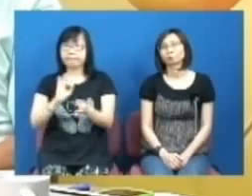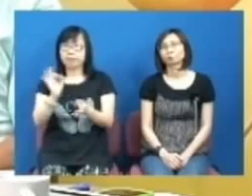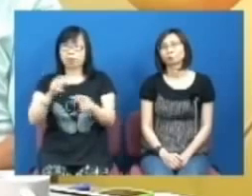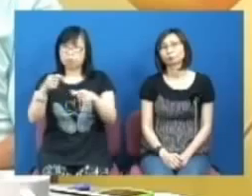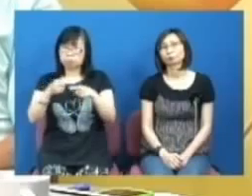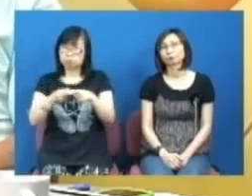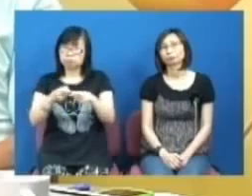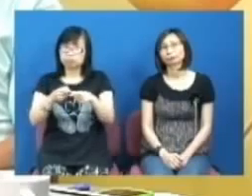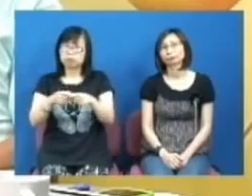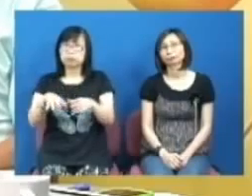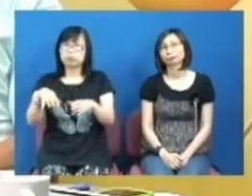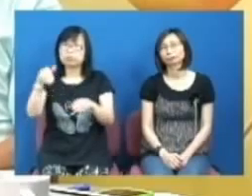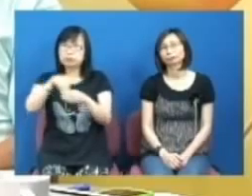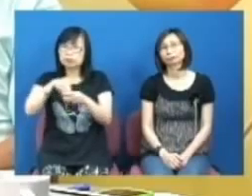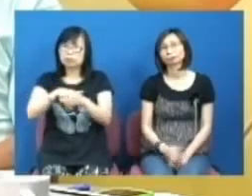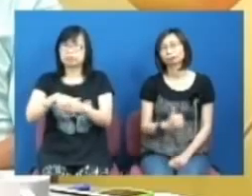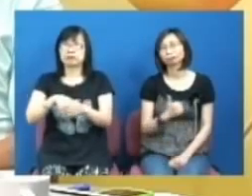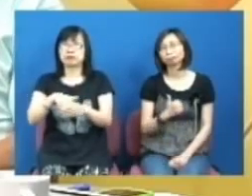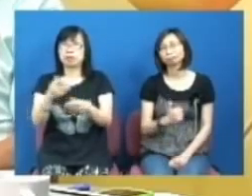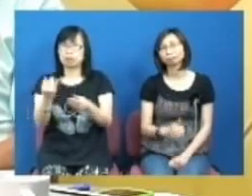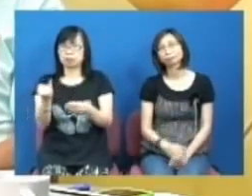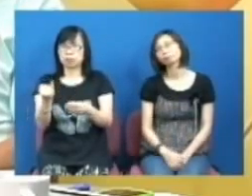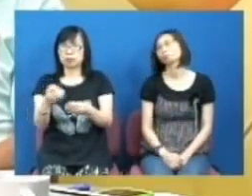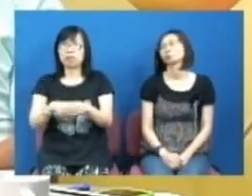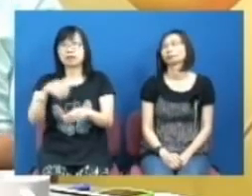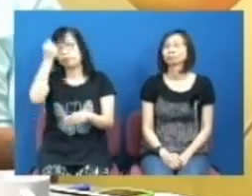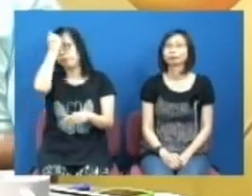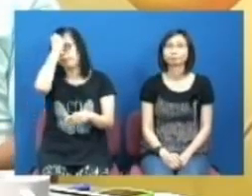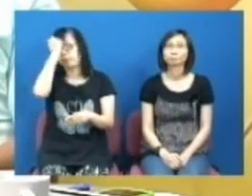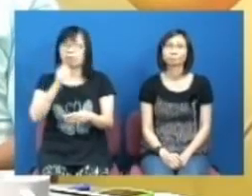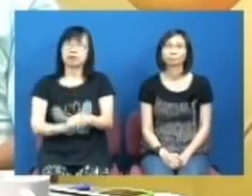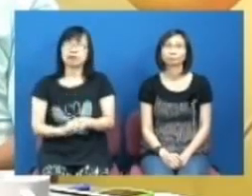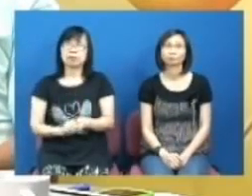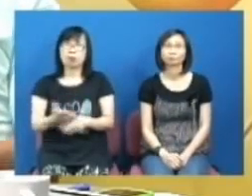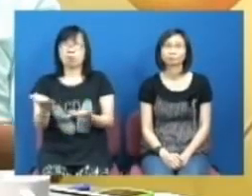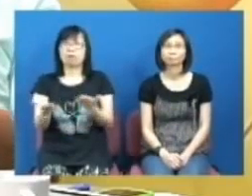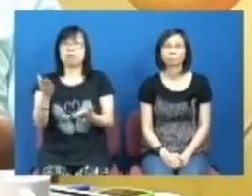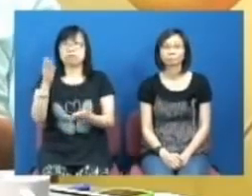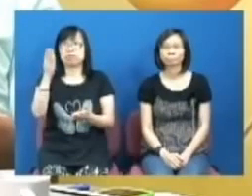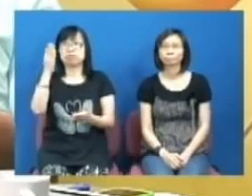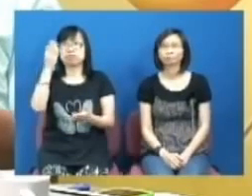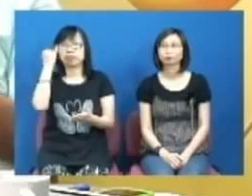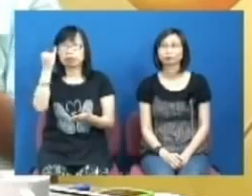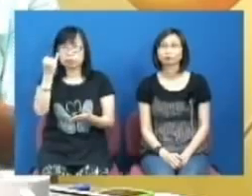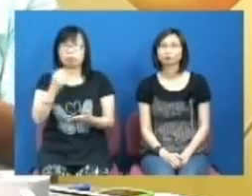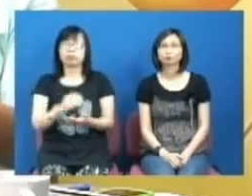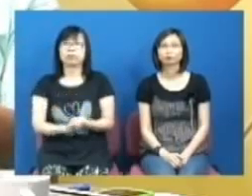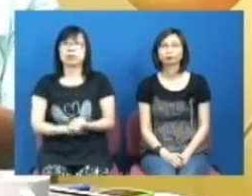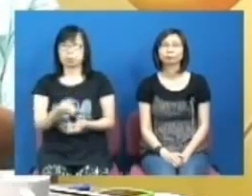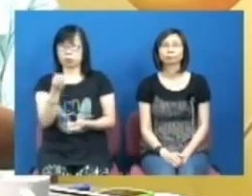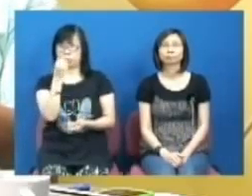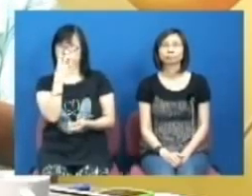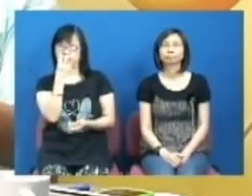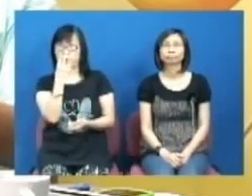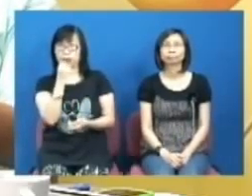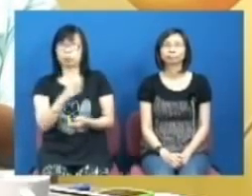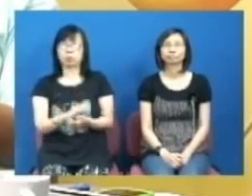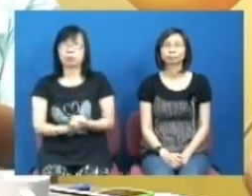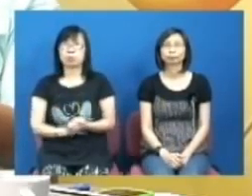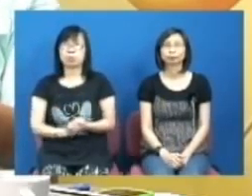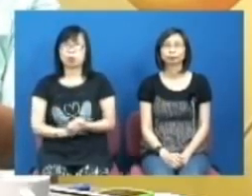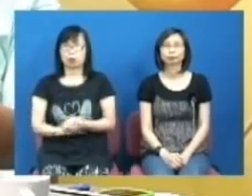投，要是就錯，要是就蠢，他可能是錯，因為 他覺得如果在香港跟這